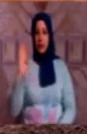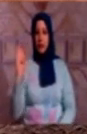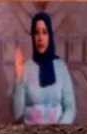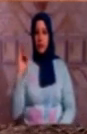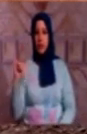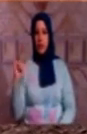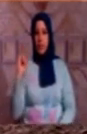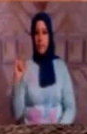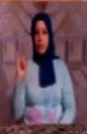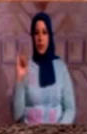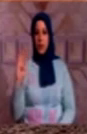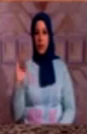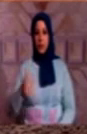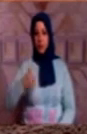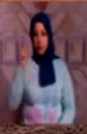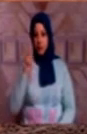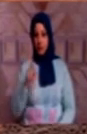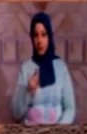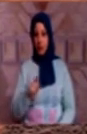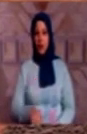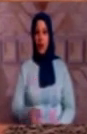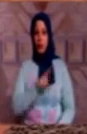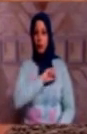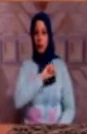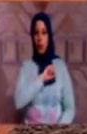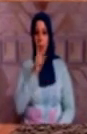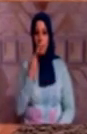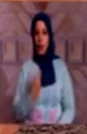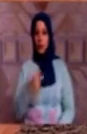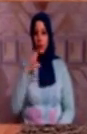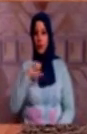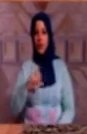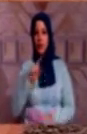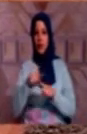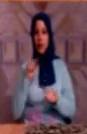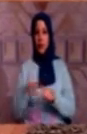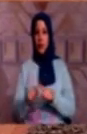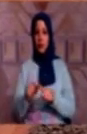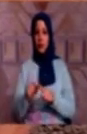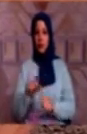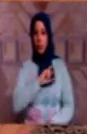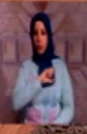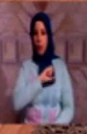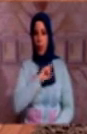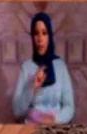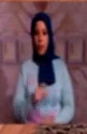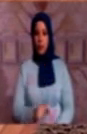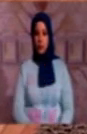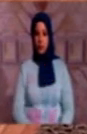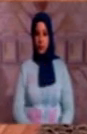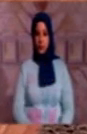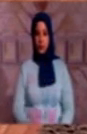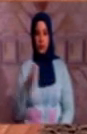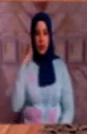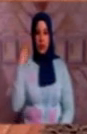89% تقريبا نسبه عدد طلاب الحاصلين على درجه 95% من الدرجه الكليه